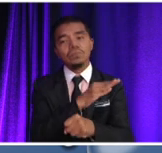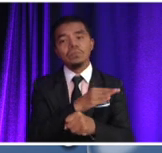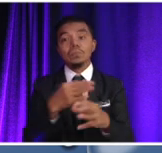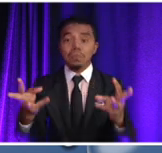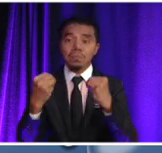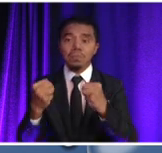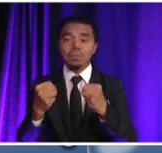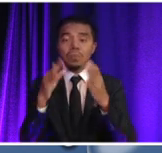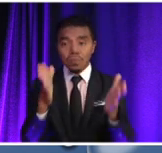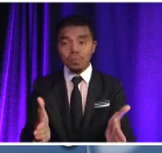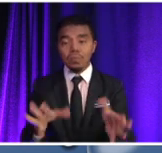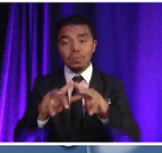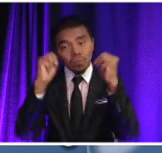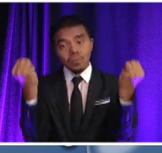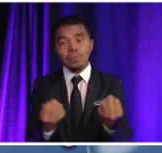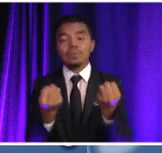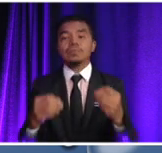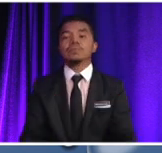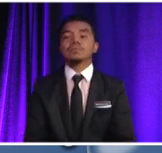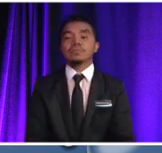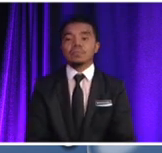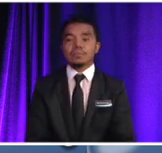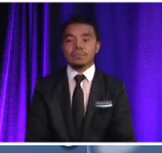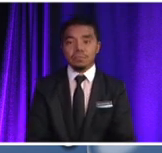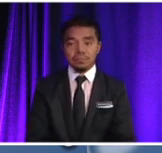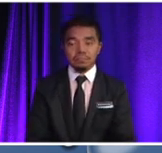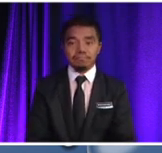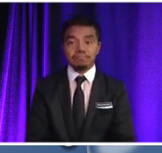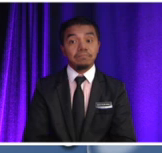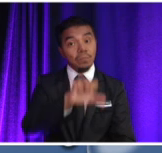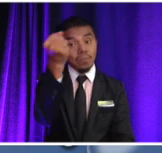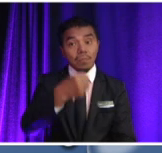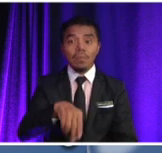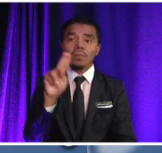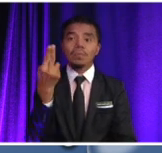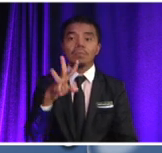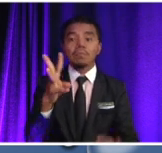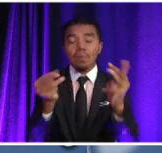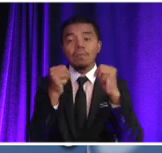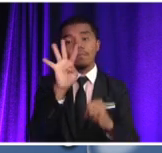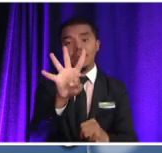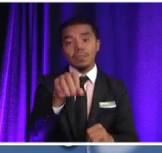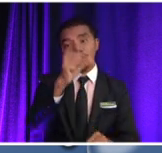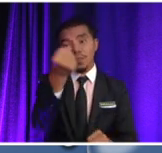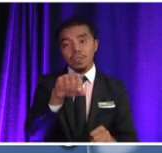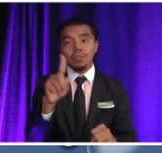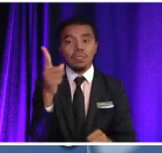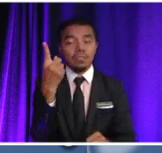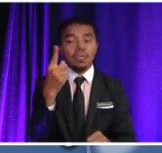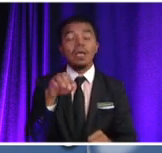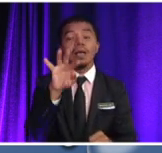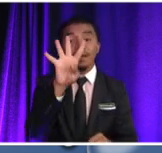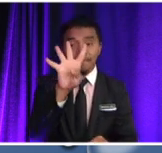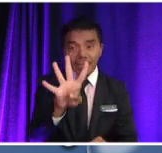masyarakat memandangkan kehendak salatnya adalah 4 markas saja jadi sekadar memberi 4 udah cukup kalau